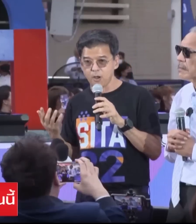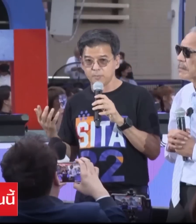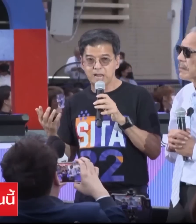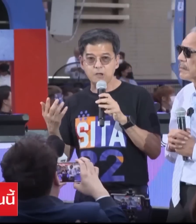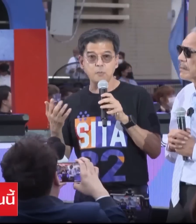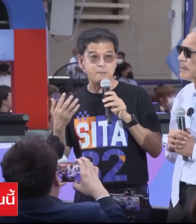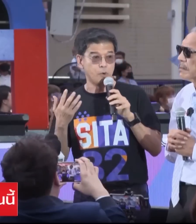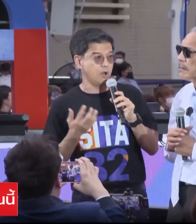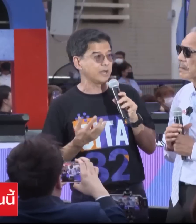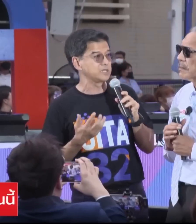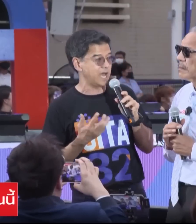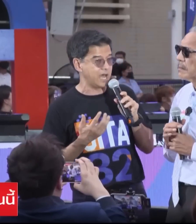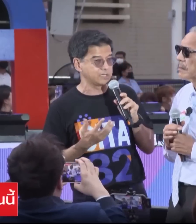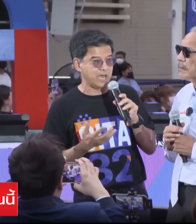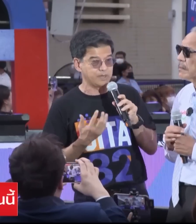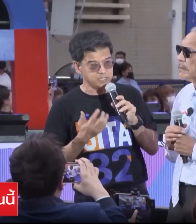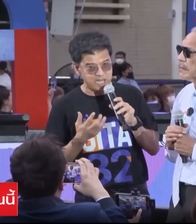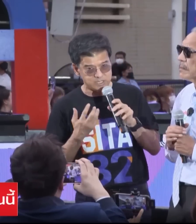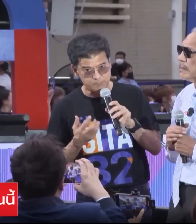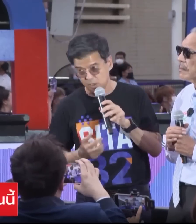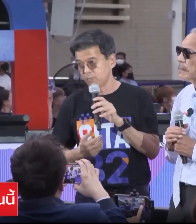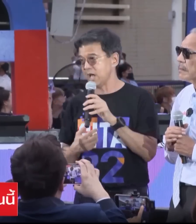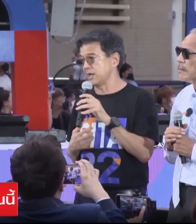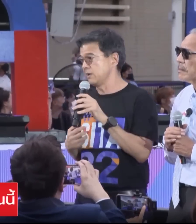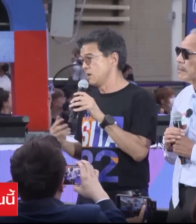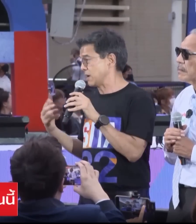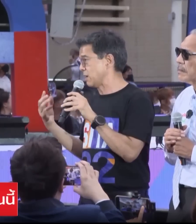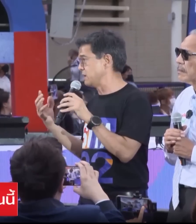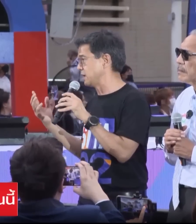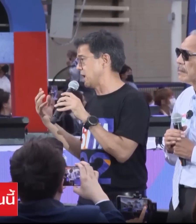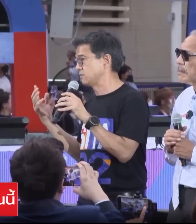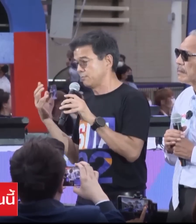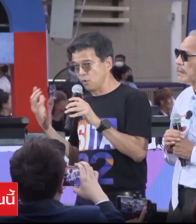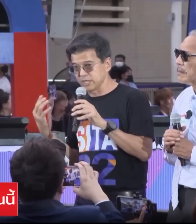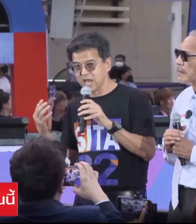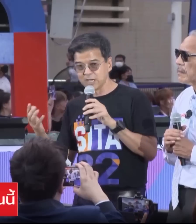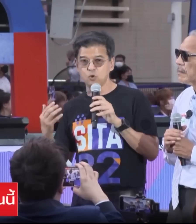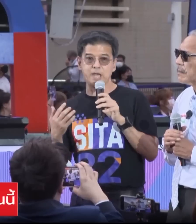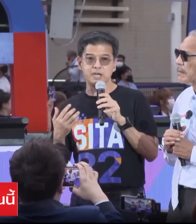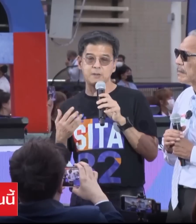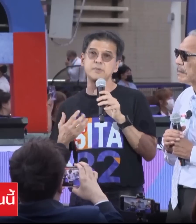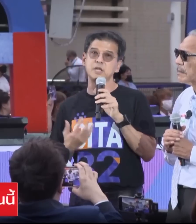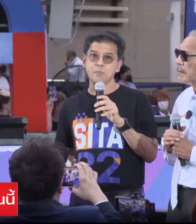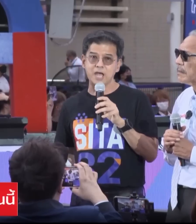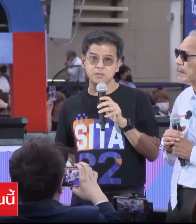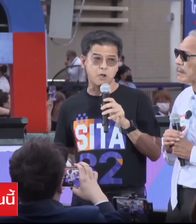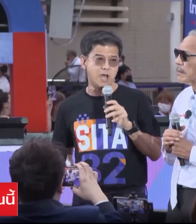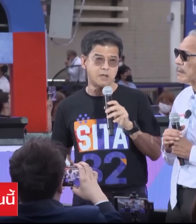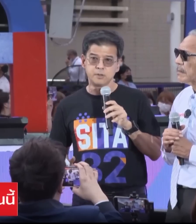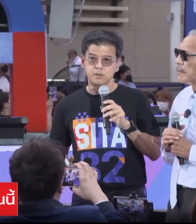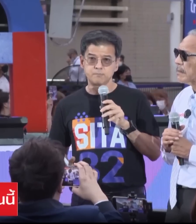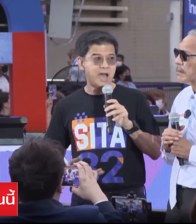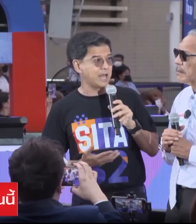พรรคพลังประชารัฐใช่ไหมคะเสร็จแล้วก็มาที่นี่มาไทยสร้างไทยแล้วแกบอกว่าสุดท้ายแกจะปิดจ็อบที่พรร